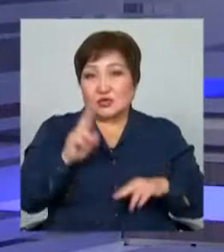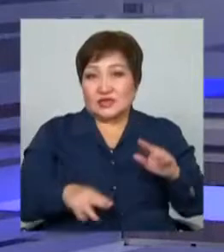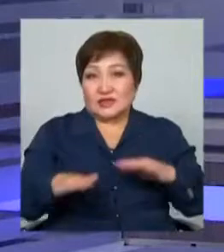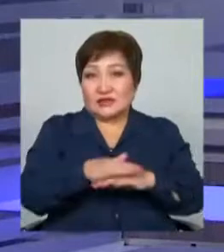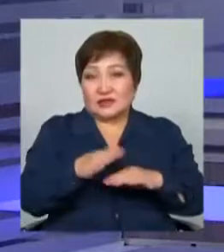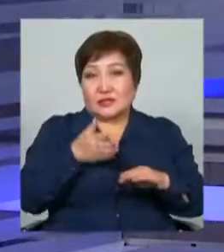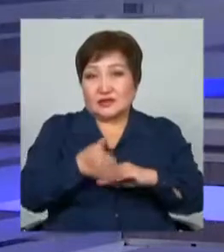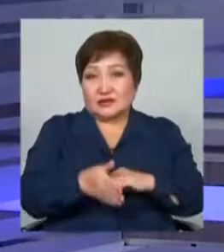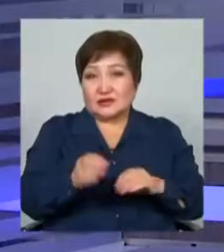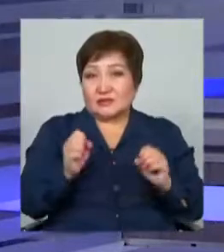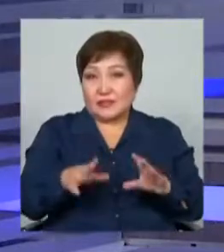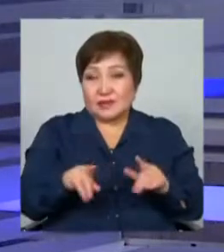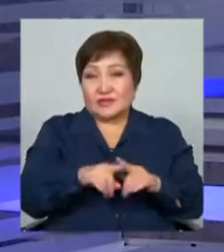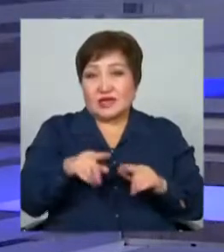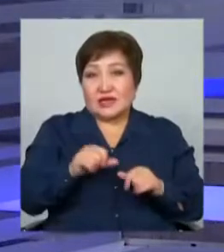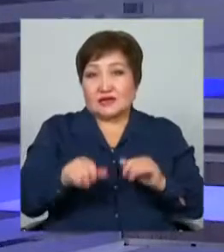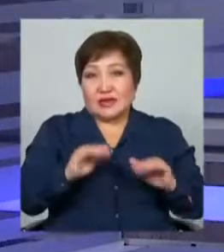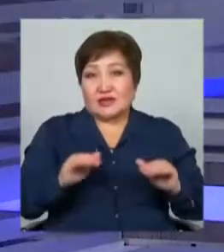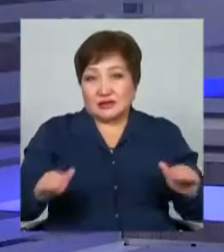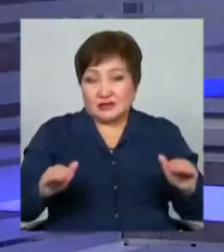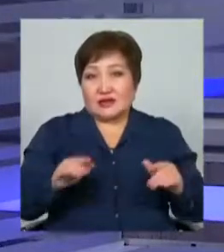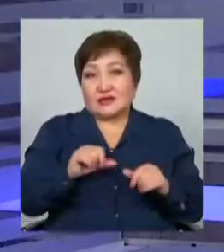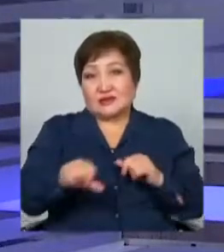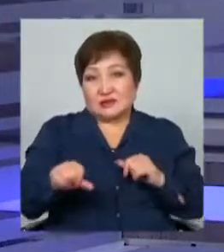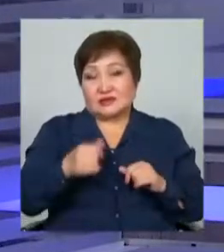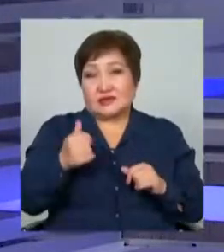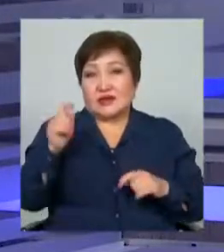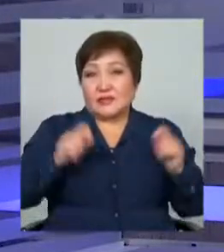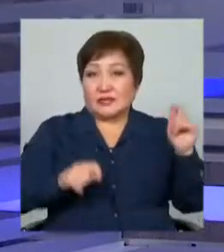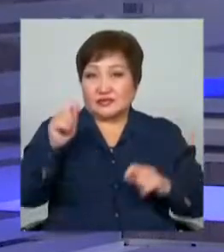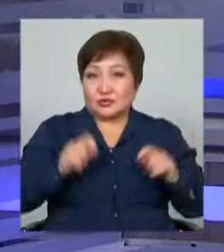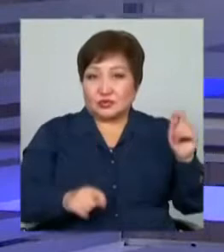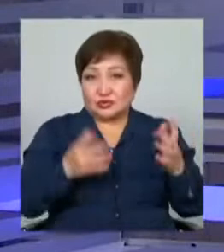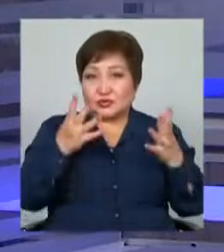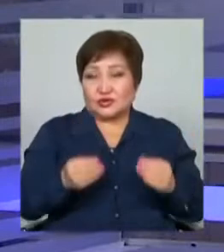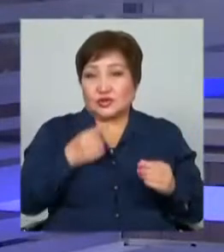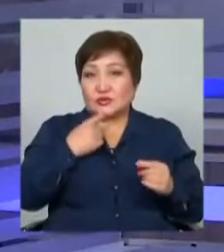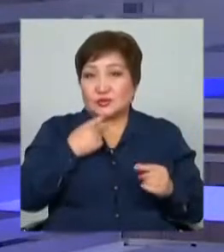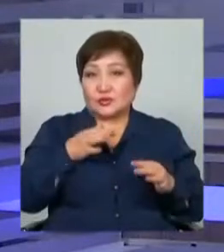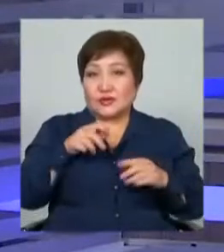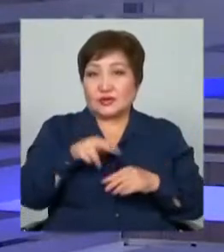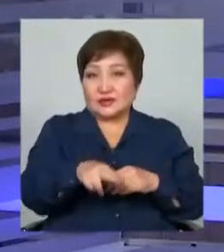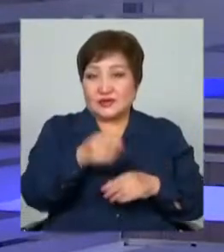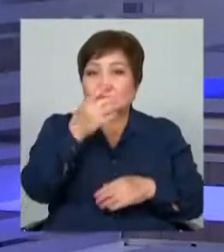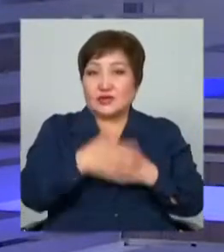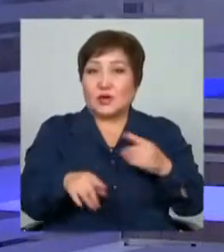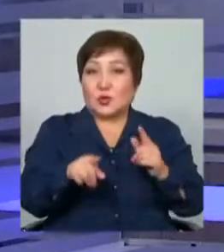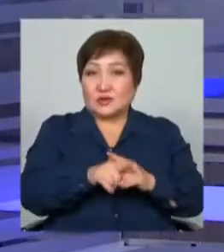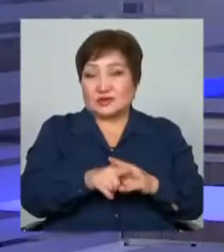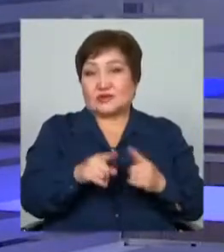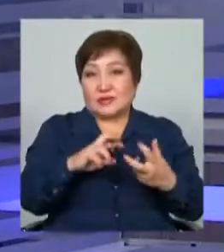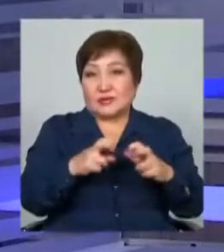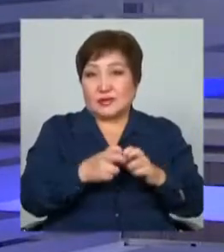де әсіресе жауын шашында аязды күндері жүріп тұруына оңай емес. Елордамыздың орталығында осындай түйткіл бар деуге сену